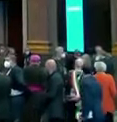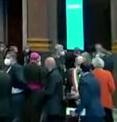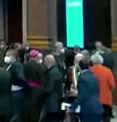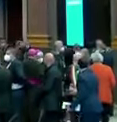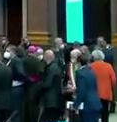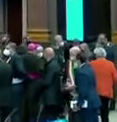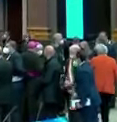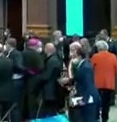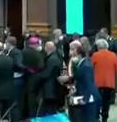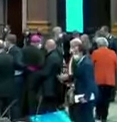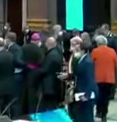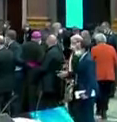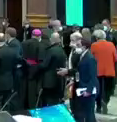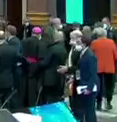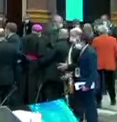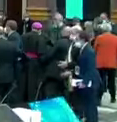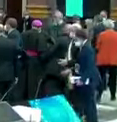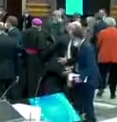Grazie.